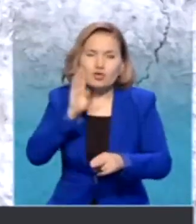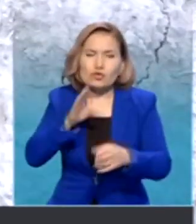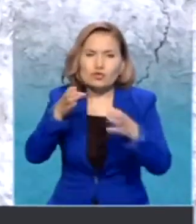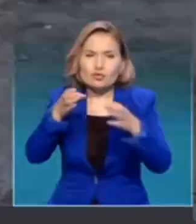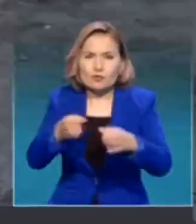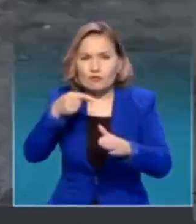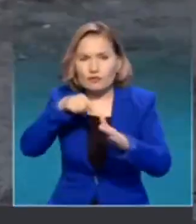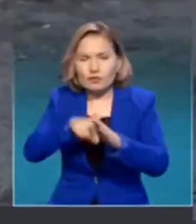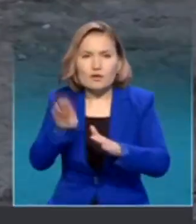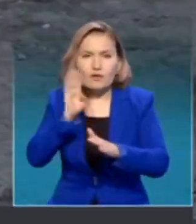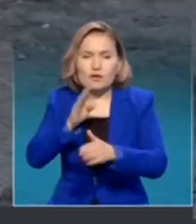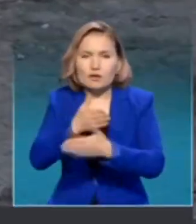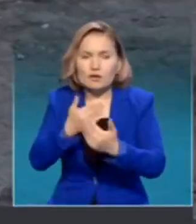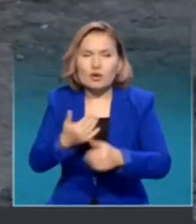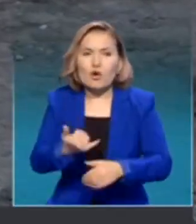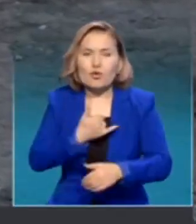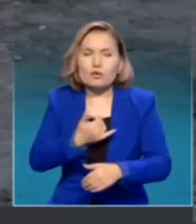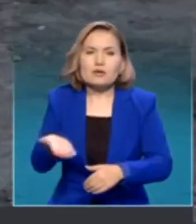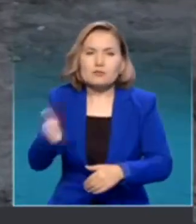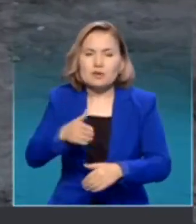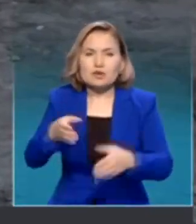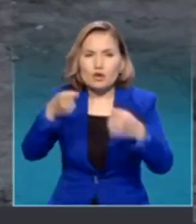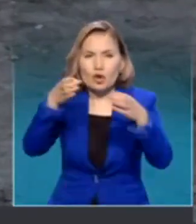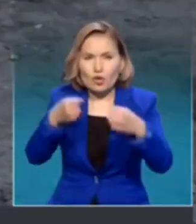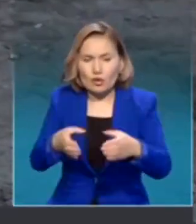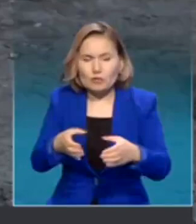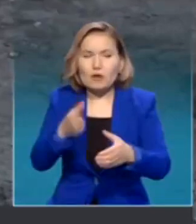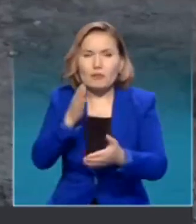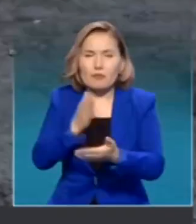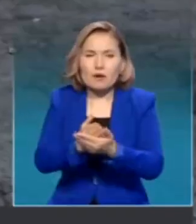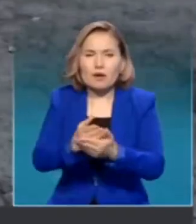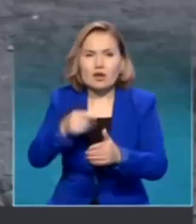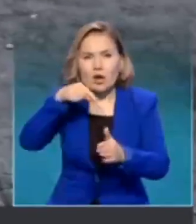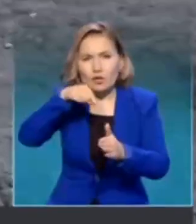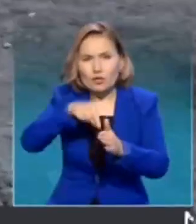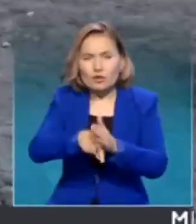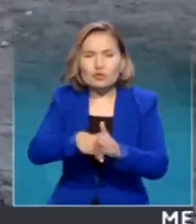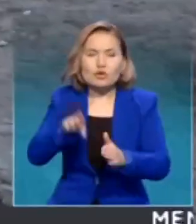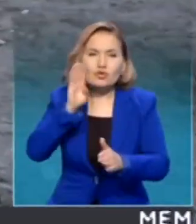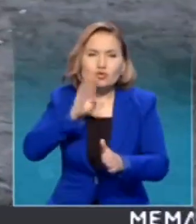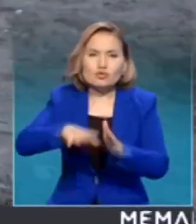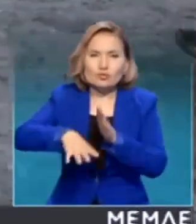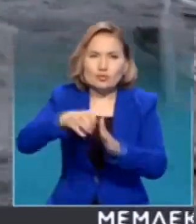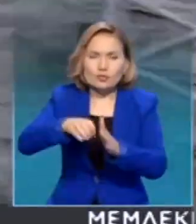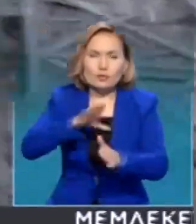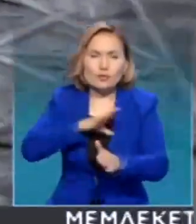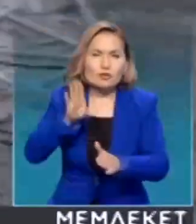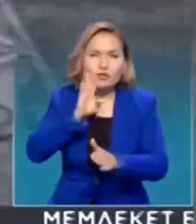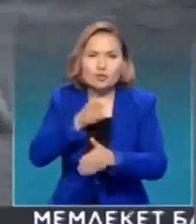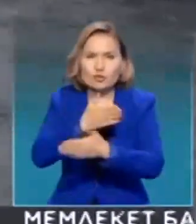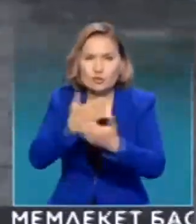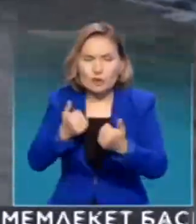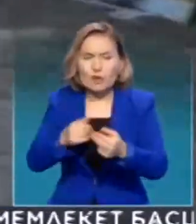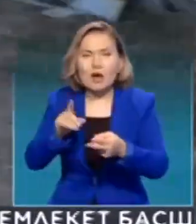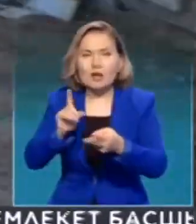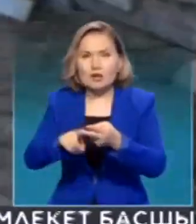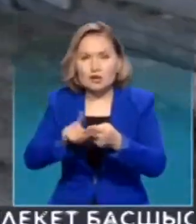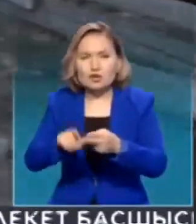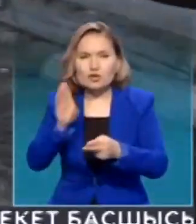құрғап жатыр. 5 құдық бар үйде. 5 құдықтың ең бірі құдығы мынау болған міне. Бұдан су шықпай қалды. Одан кейін